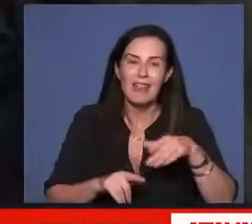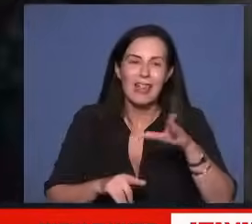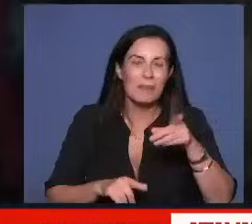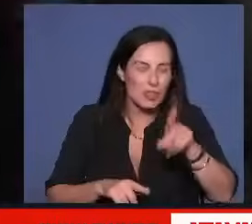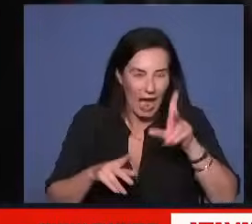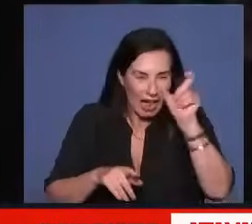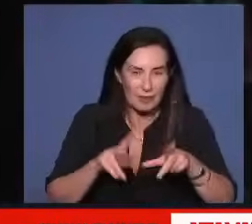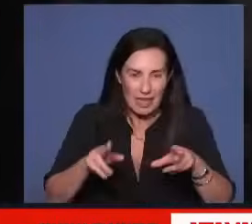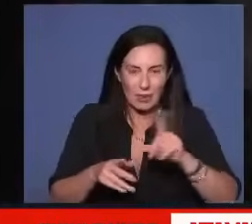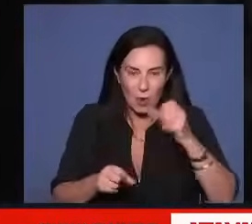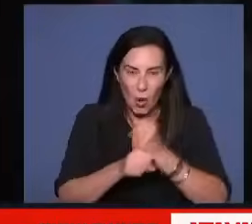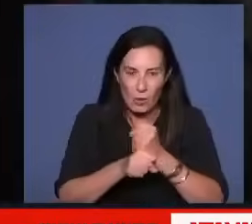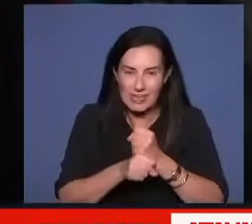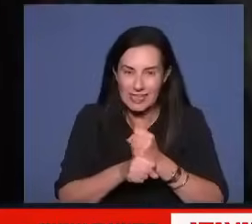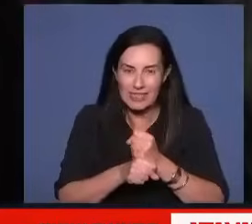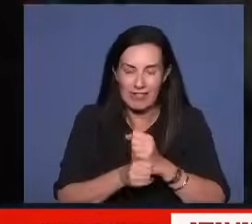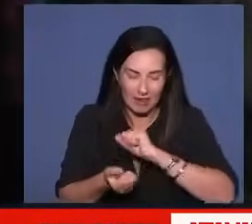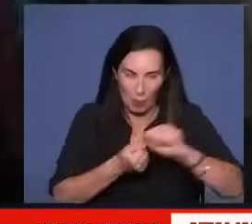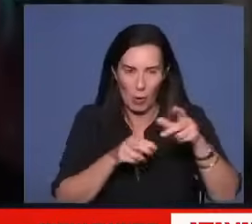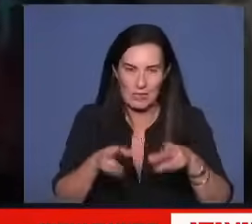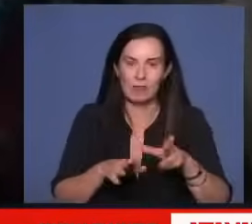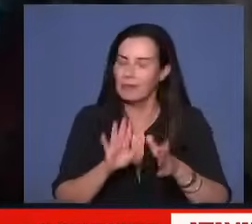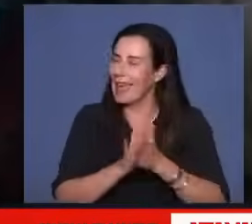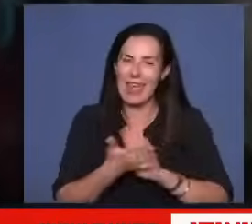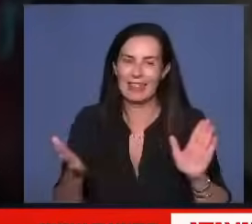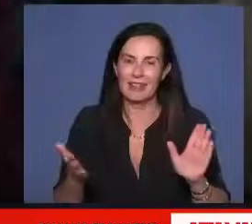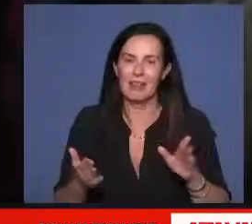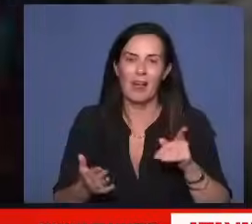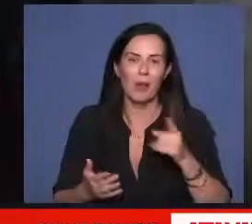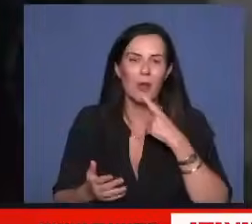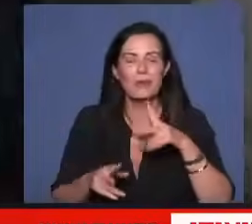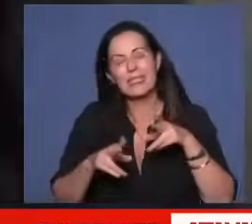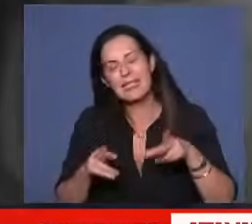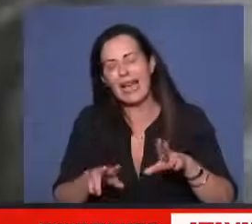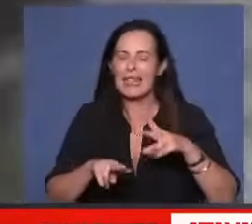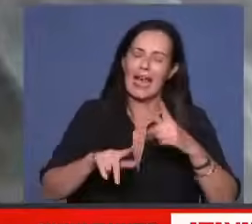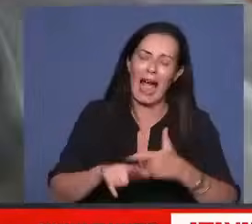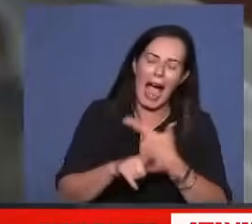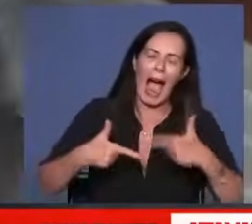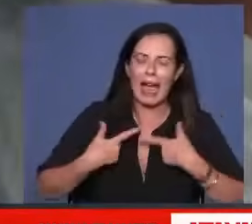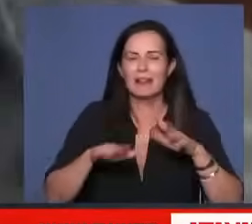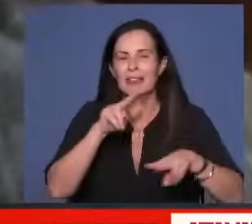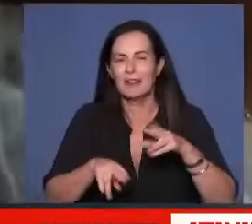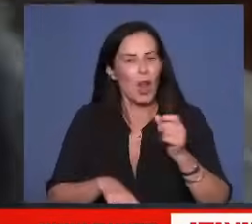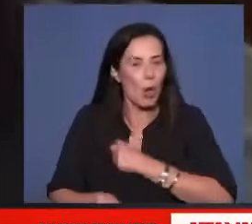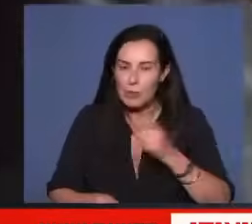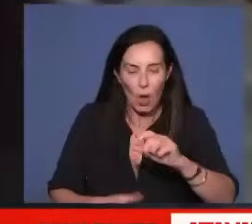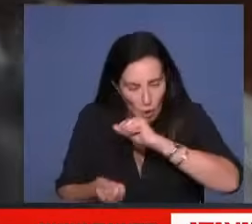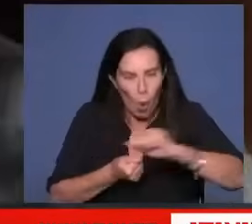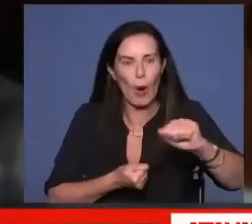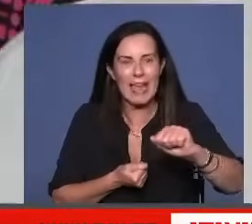סרטן בגוף, הוא לא עושה הקרנות ורוצה להעיף את הסרטן הזה מהגוף, אין אחד כזה. אף אחד לא אומר, זה סרטן, זה חי בתוכי, אני אגדל אותו מסכן. לא,